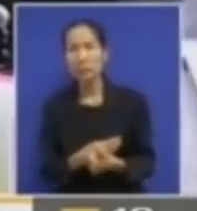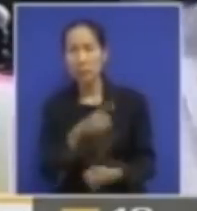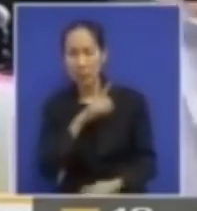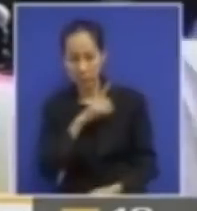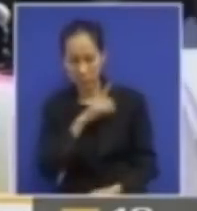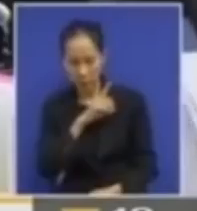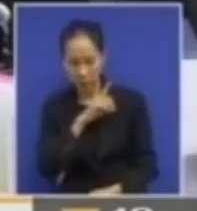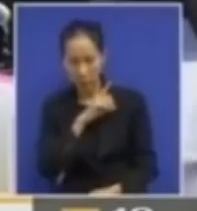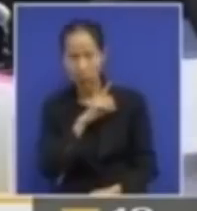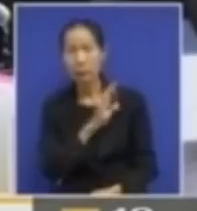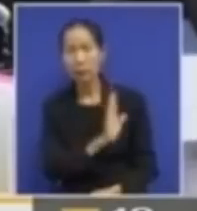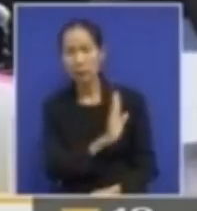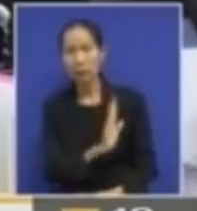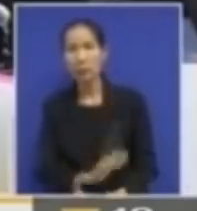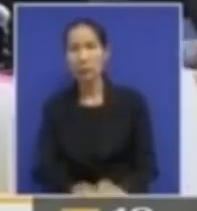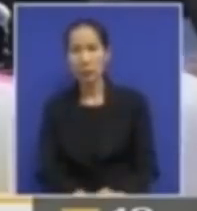อบ